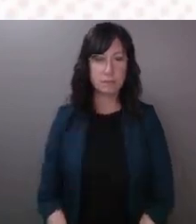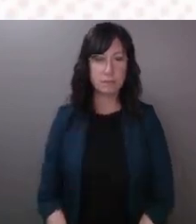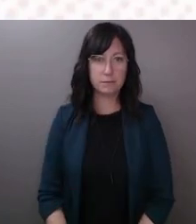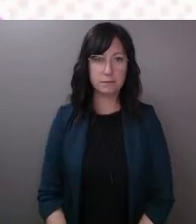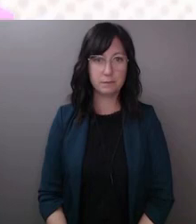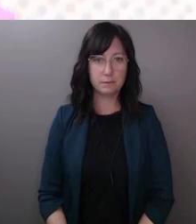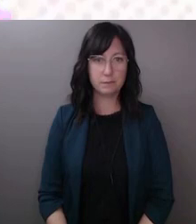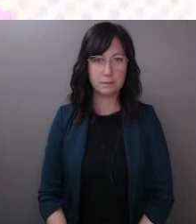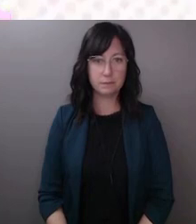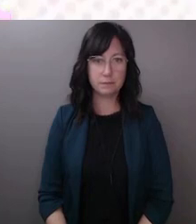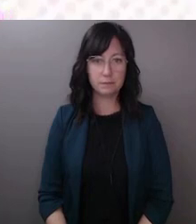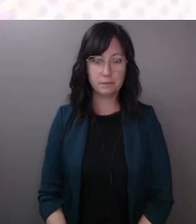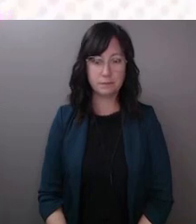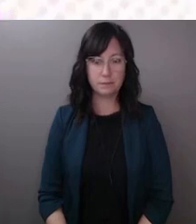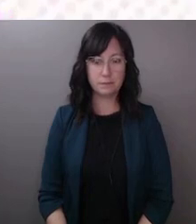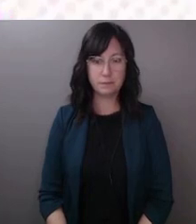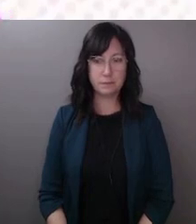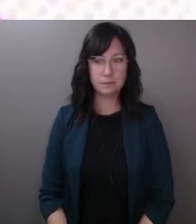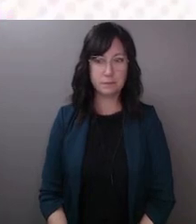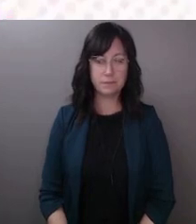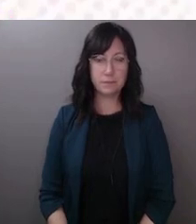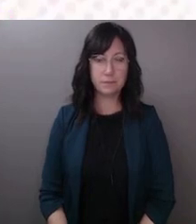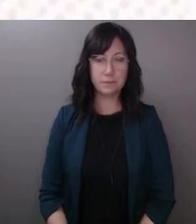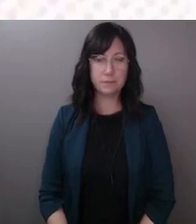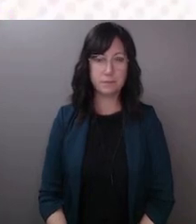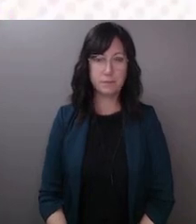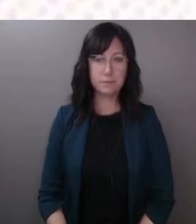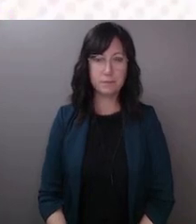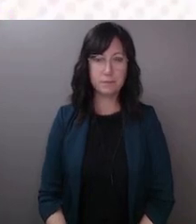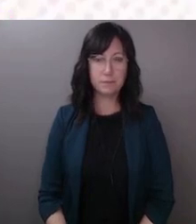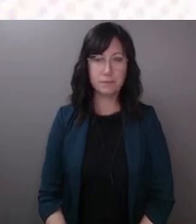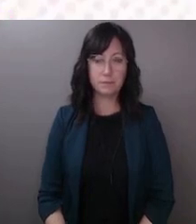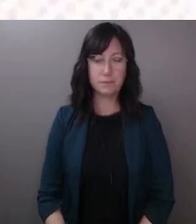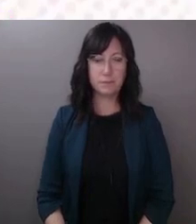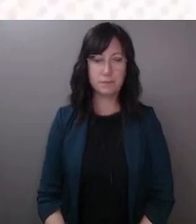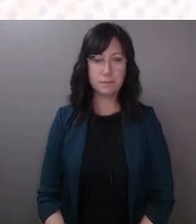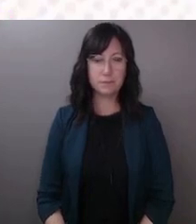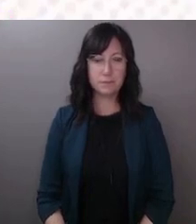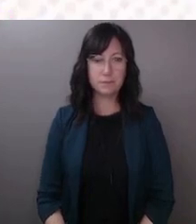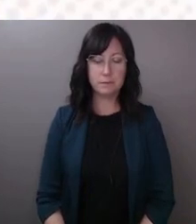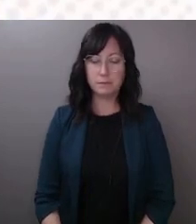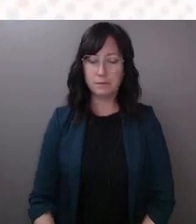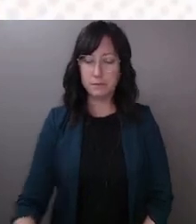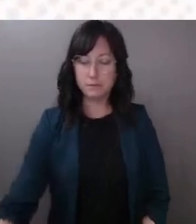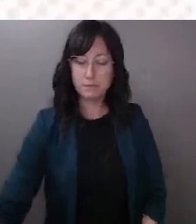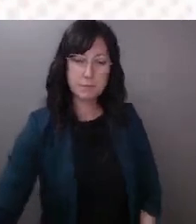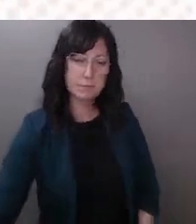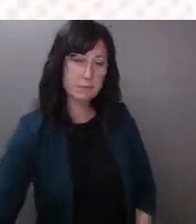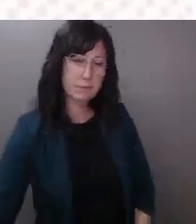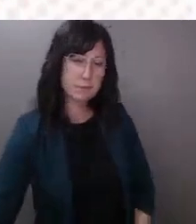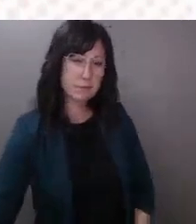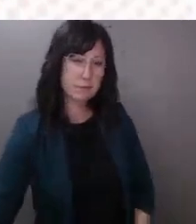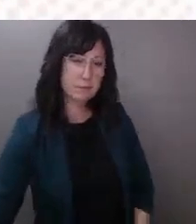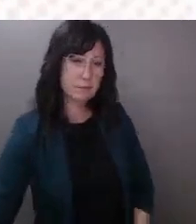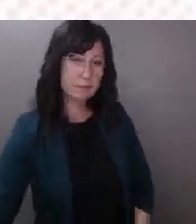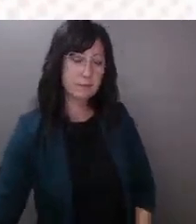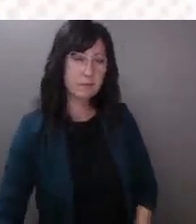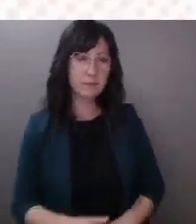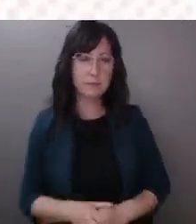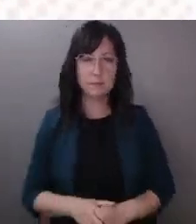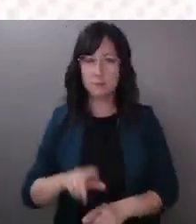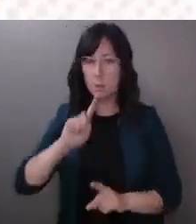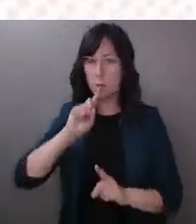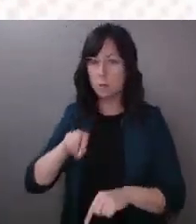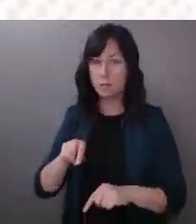prochaine. Oui, merci beaucoup pour la question. Ben, nous, on a hâte, puis on veut que nos clients reviennent, puis on va les accueillir avec fierté à rapport de